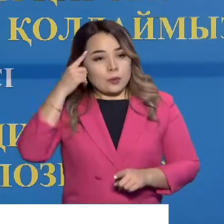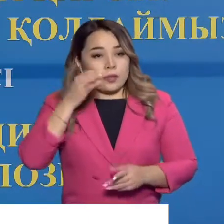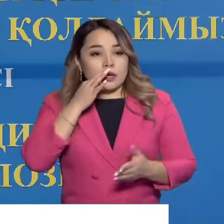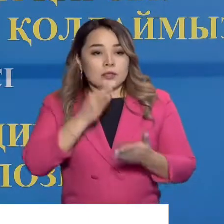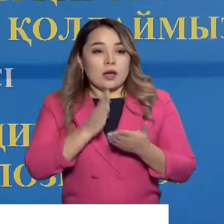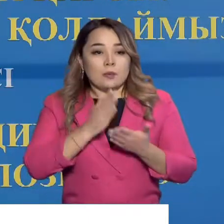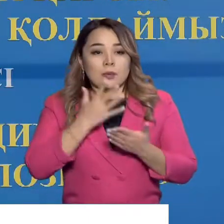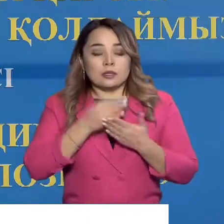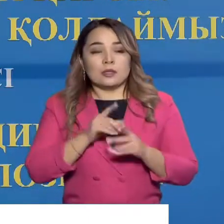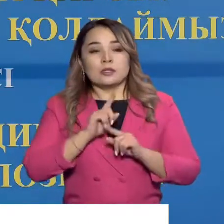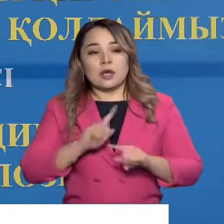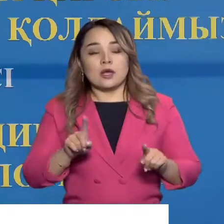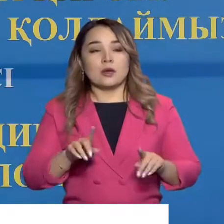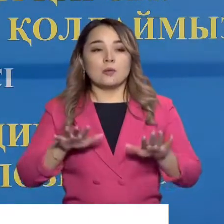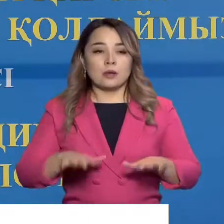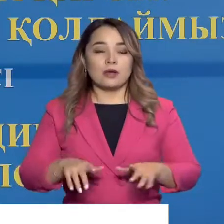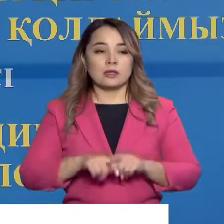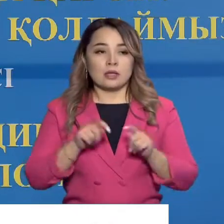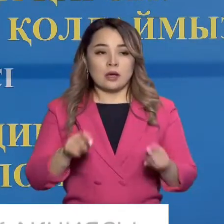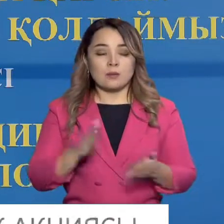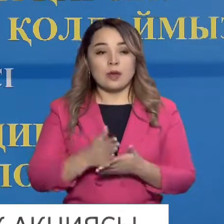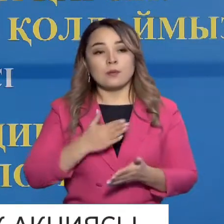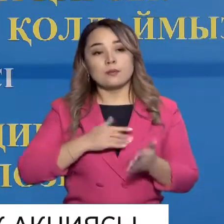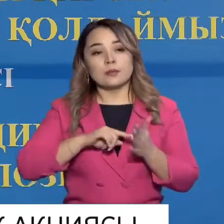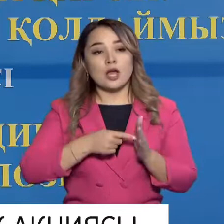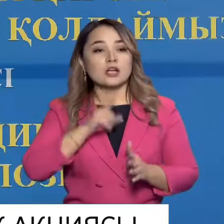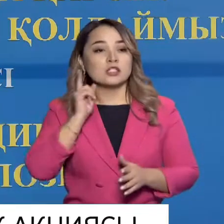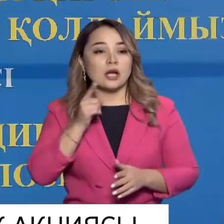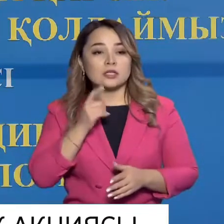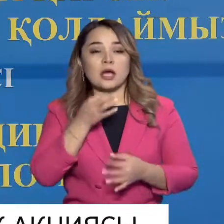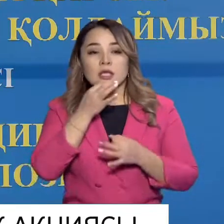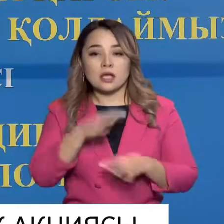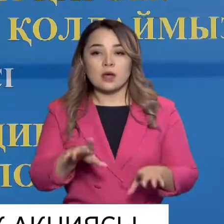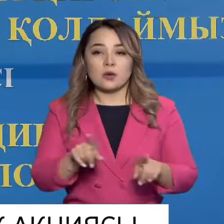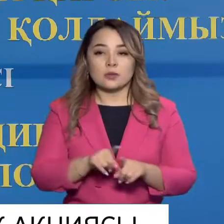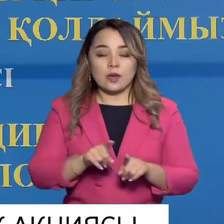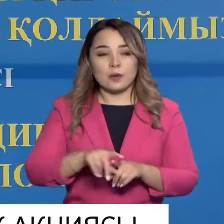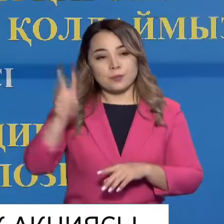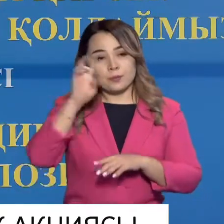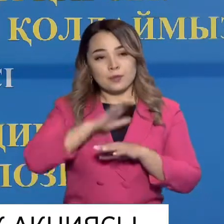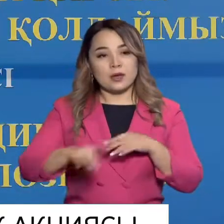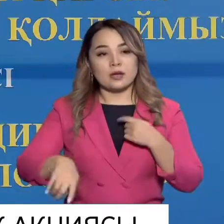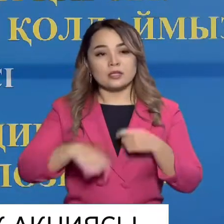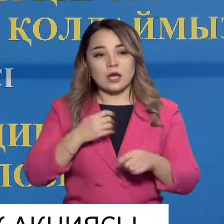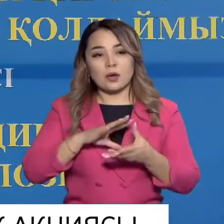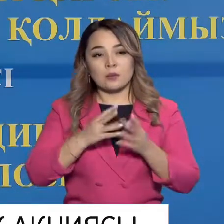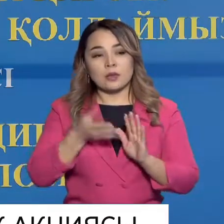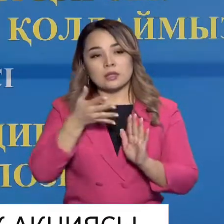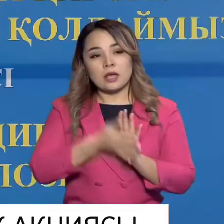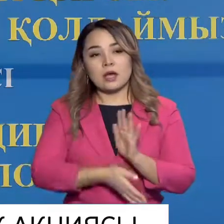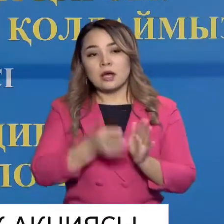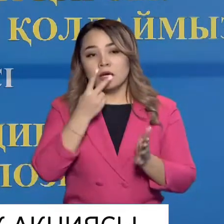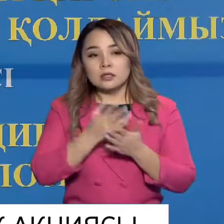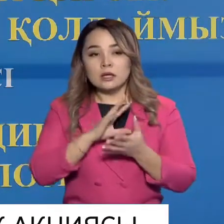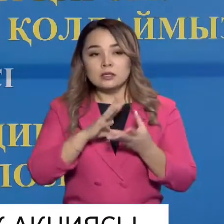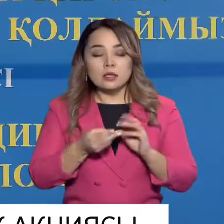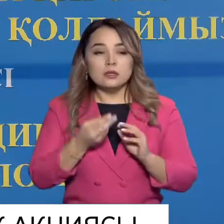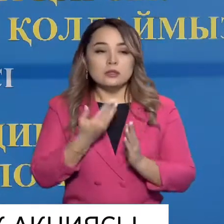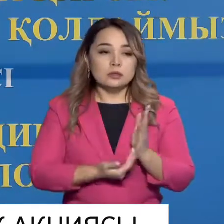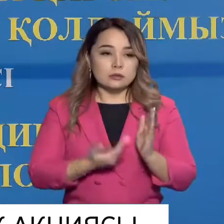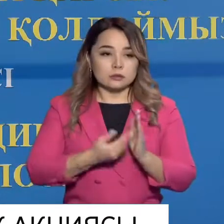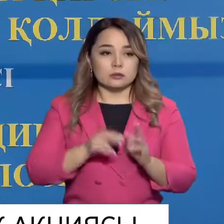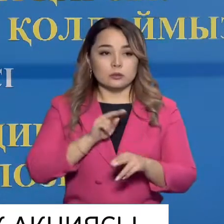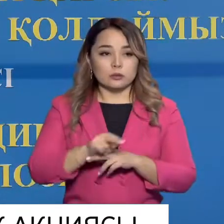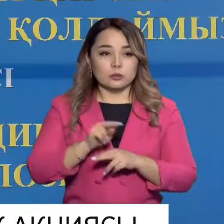ол белгілі бір әрекетке қадам басады. Біздің мақсатымыз жастарға кез келген мемлекет шығынына сыни қарауды үйрету. Сонда ғана олар